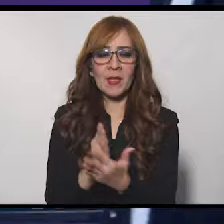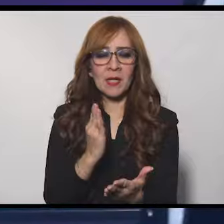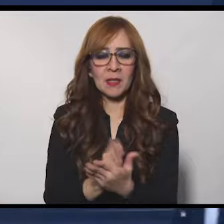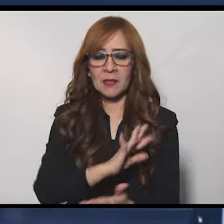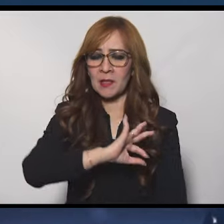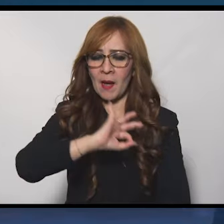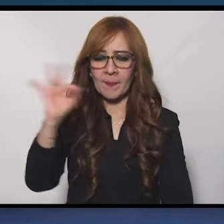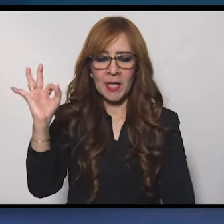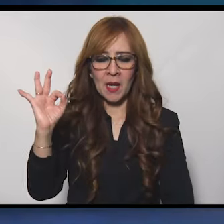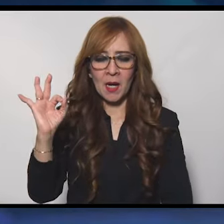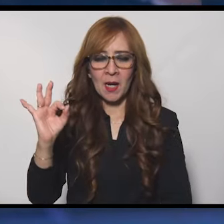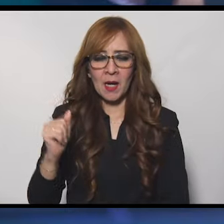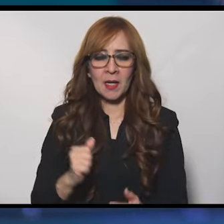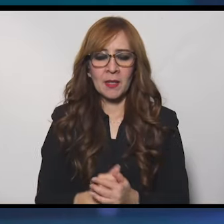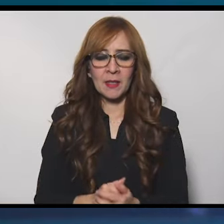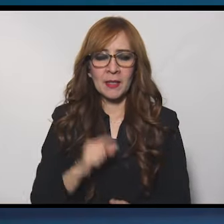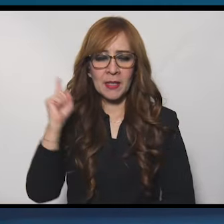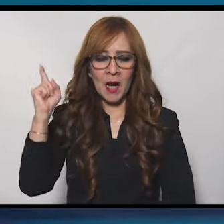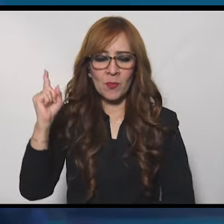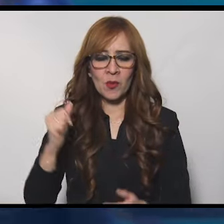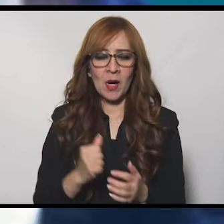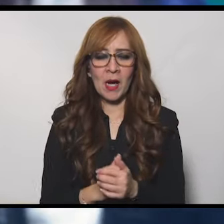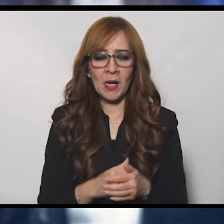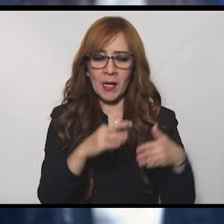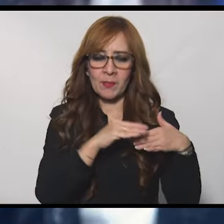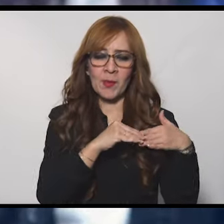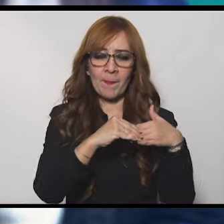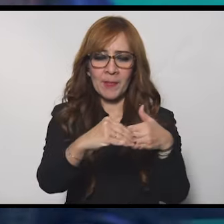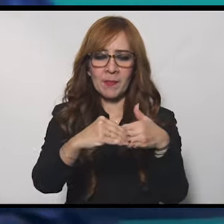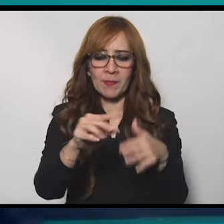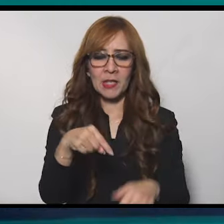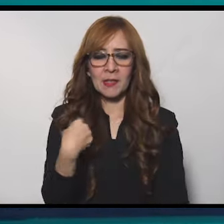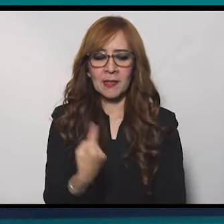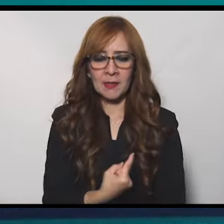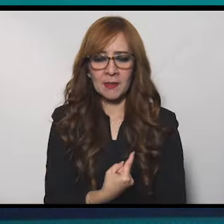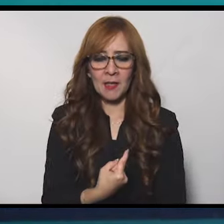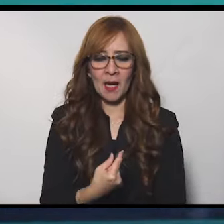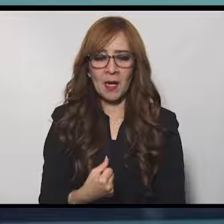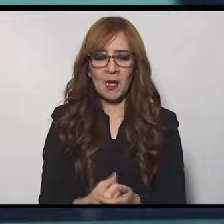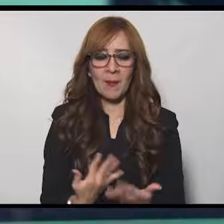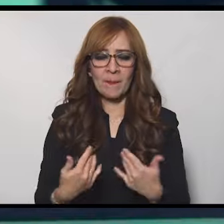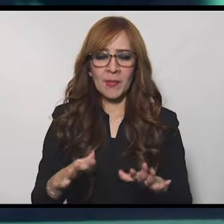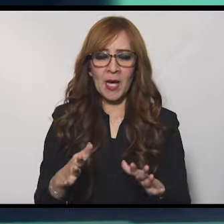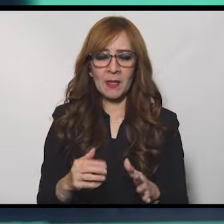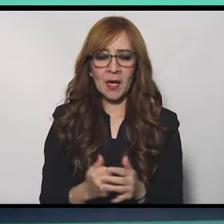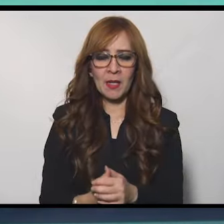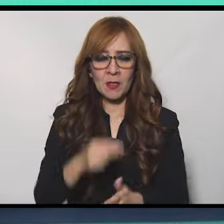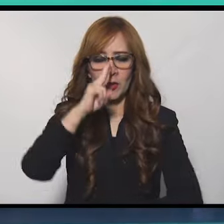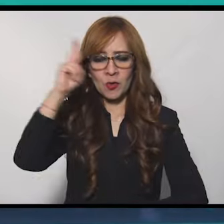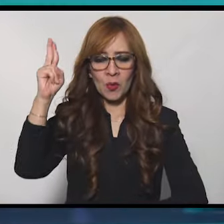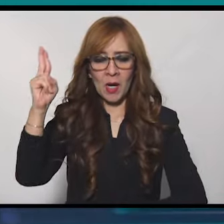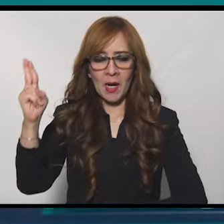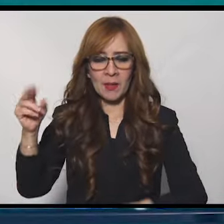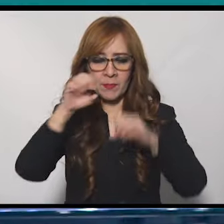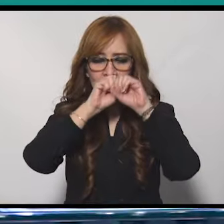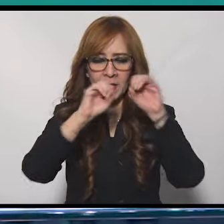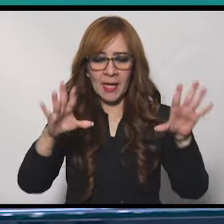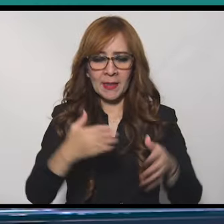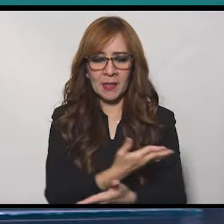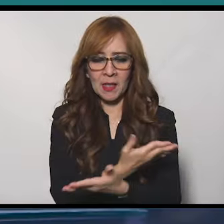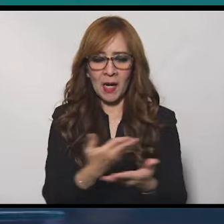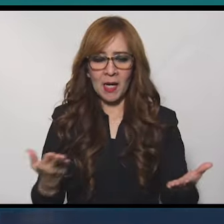berbicara. You will lead us, you will guide us. May the Lord bless you, keep